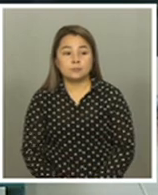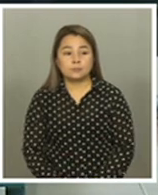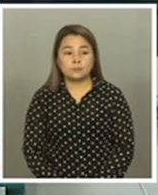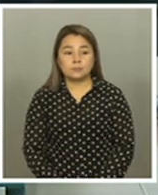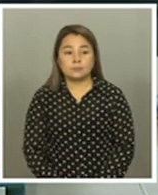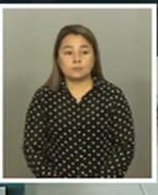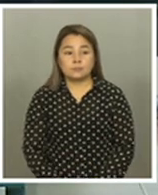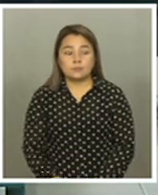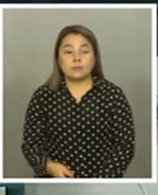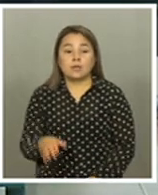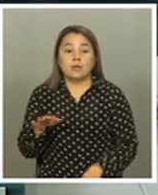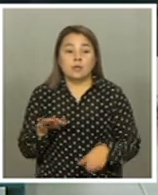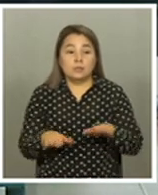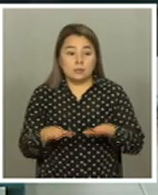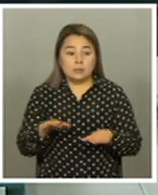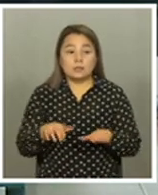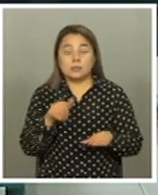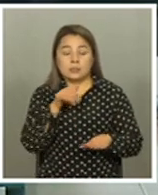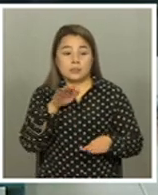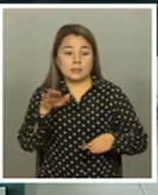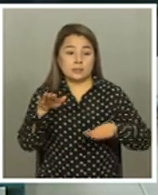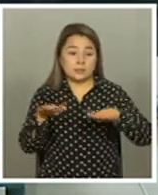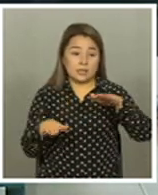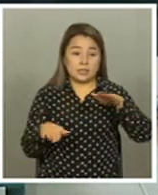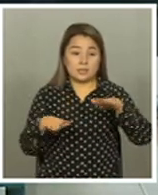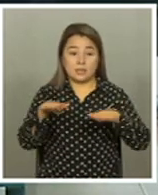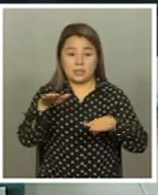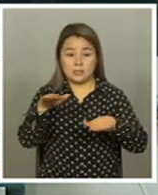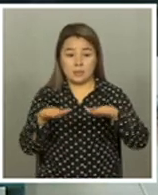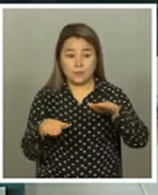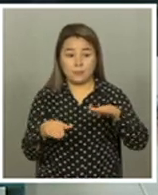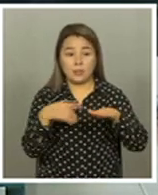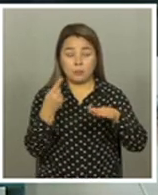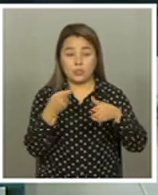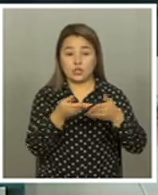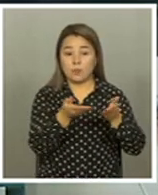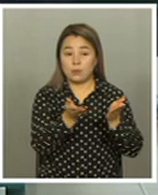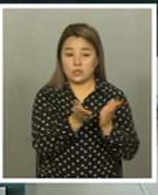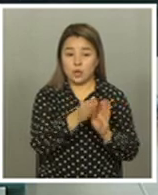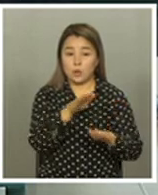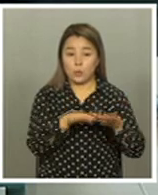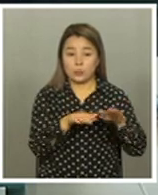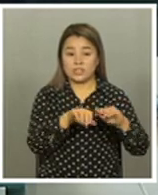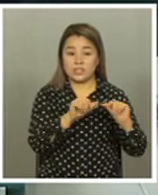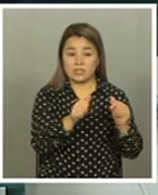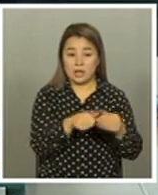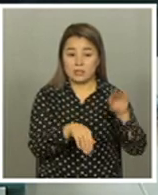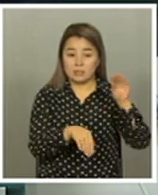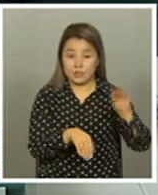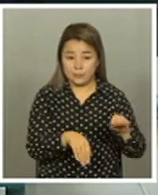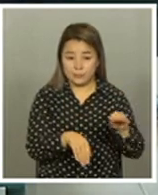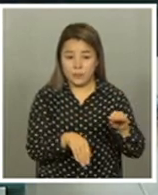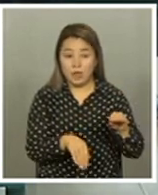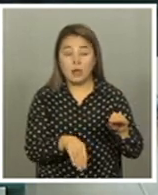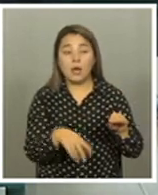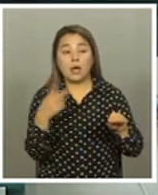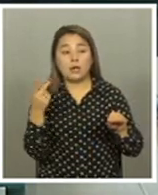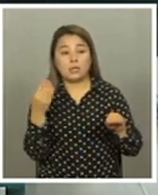Енді таразымен өлшеу кезінде енді таразының бір табақшасына өлшенетін дене, ал екінші табақшасына